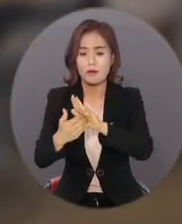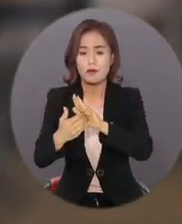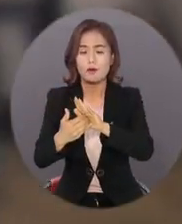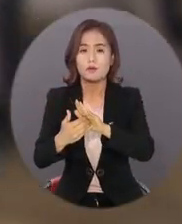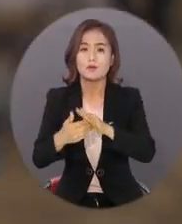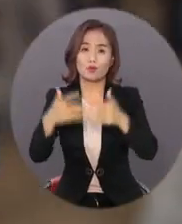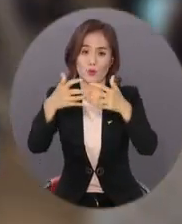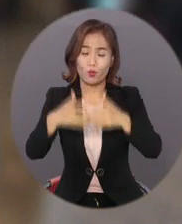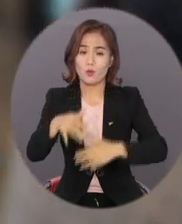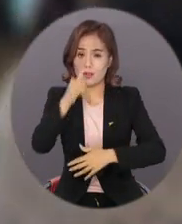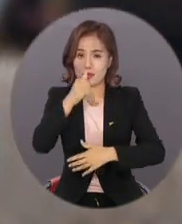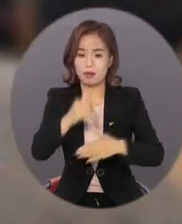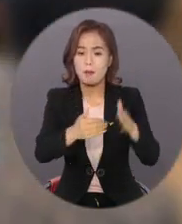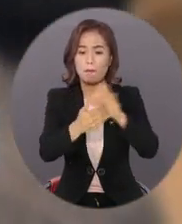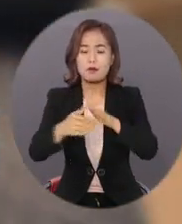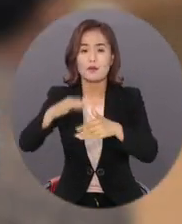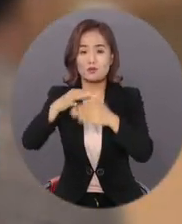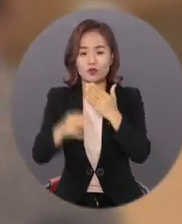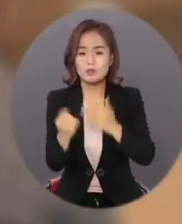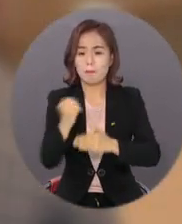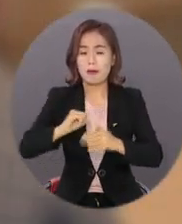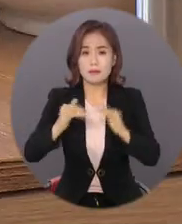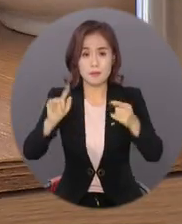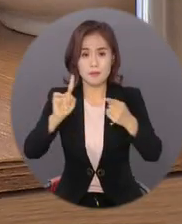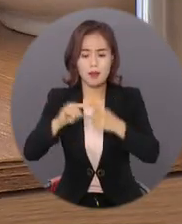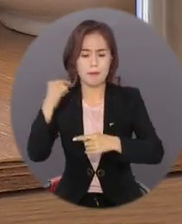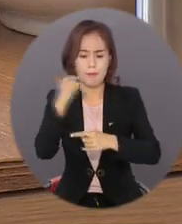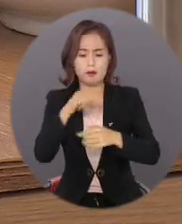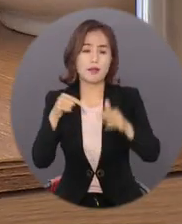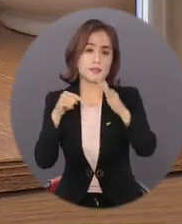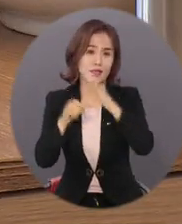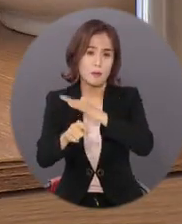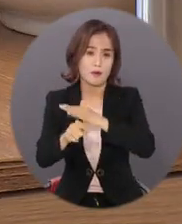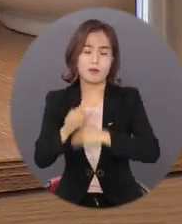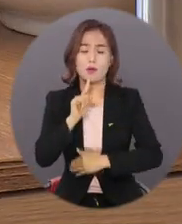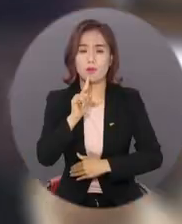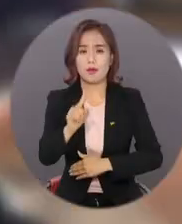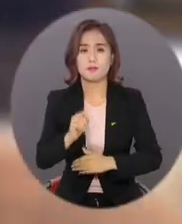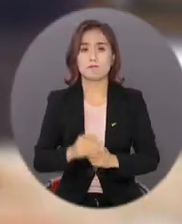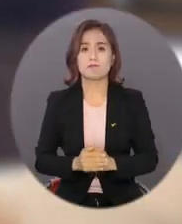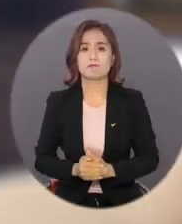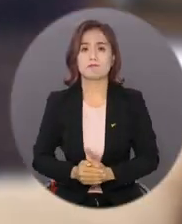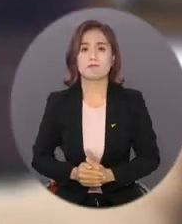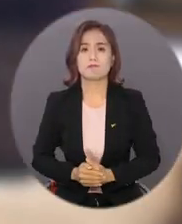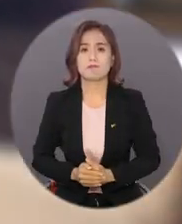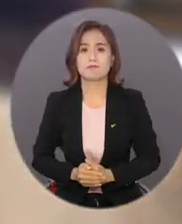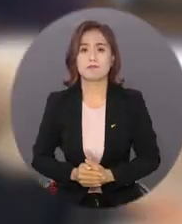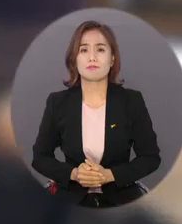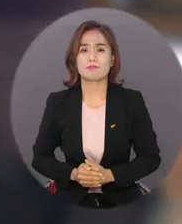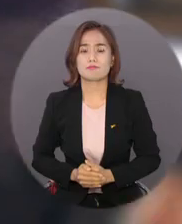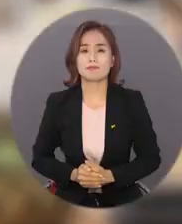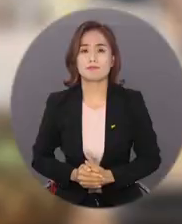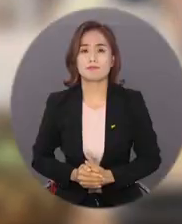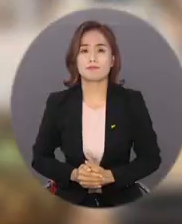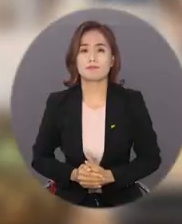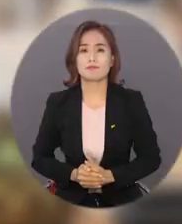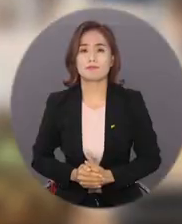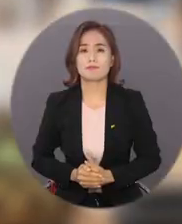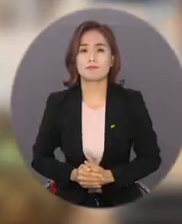한 것이라며 방역수칙 위반자에 대해서는 엄정한 처벌과 조치를 취할 것이라고 강조했습니다. MBC